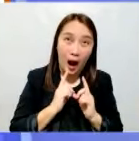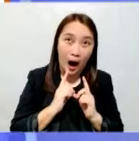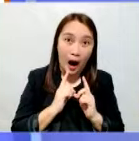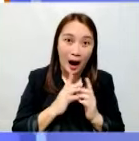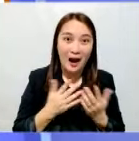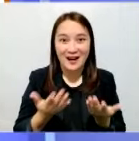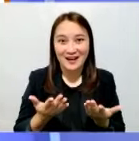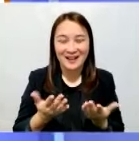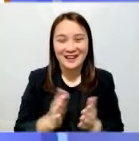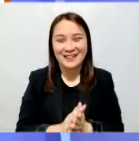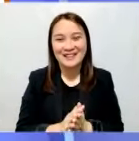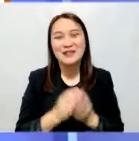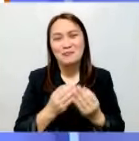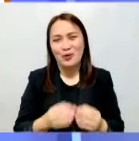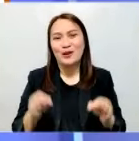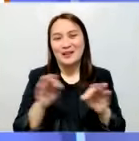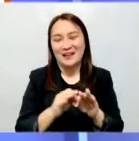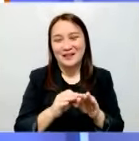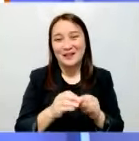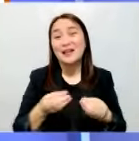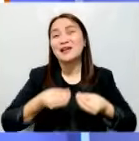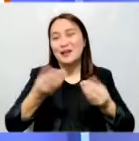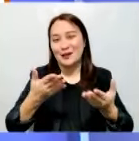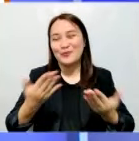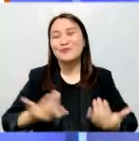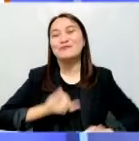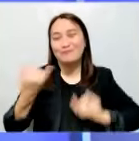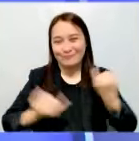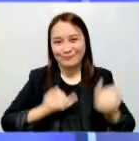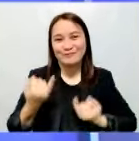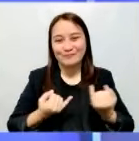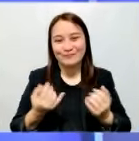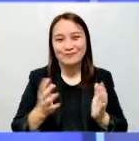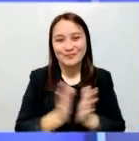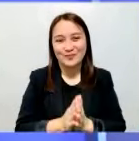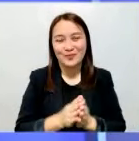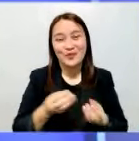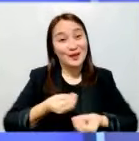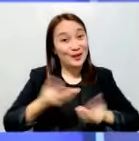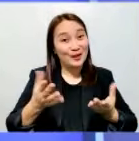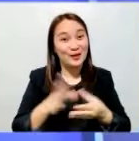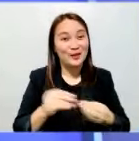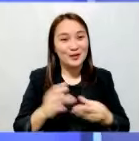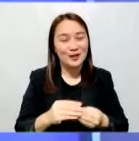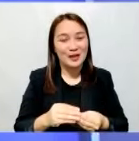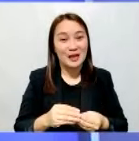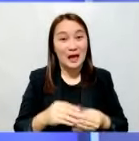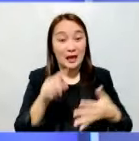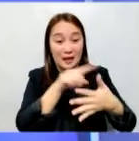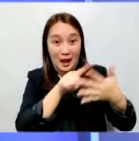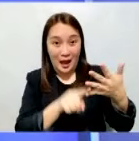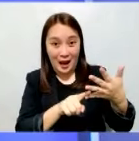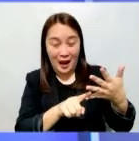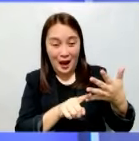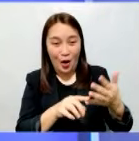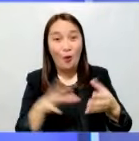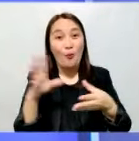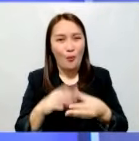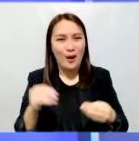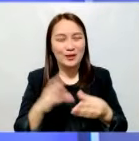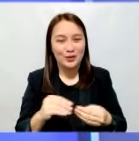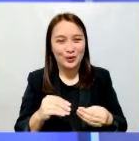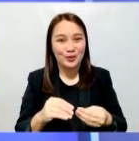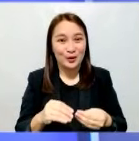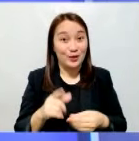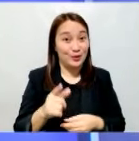lahat, nakakapagpasaya. Ganyan ang mga ihahatid kong kwento sa Top 5 Kwentong Mark Logan na bago ninyong